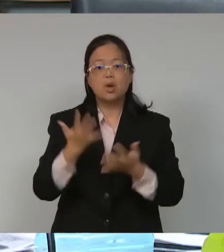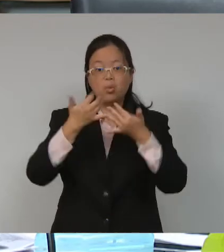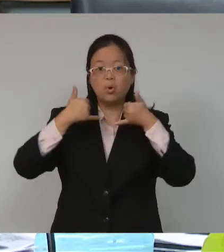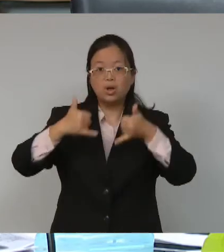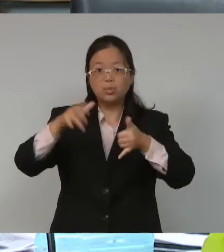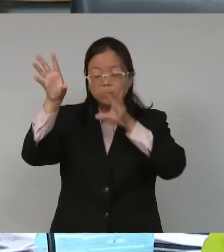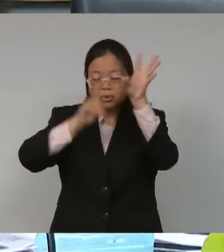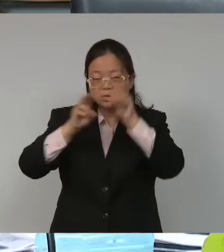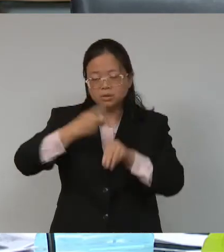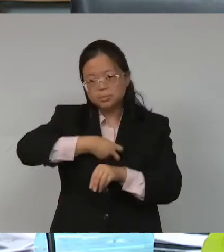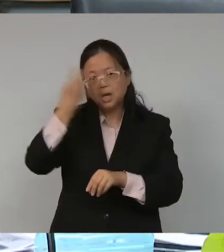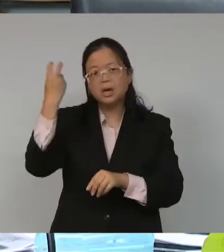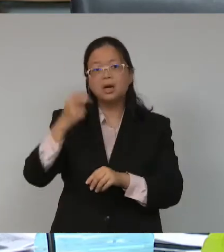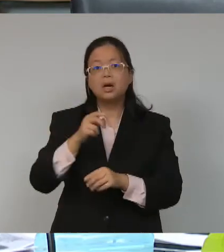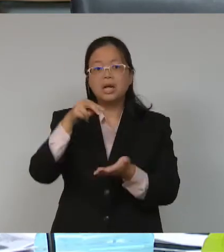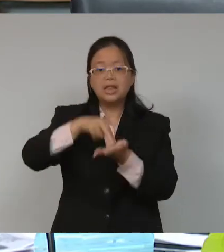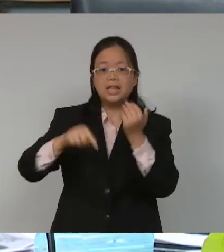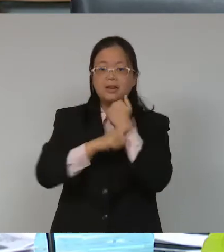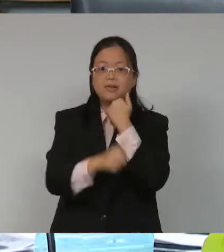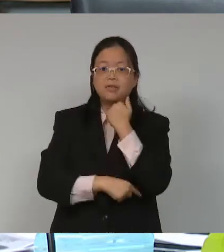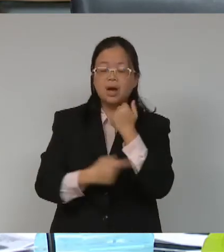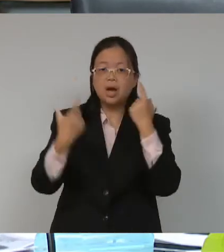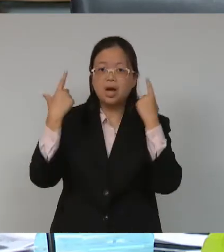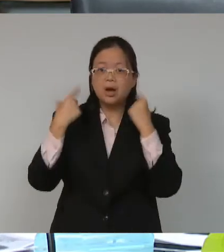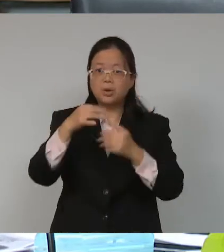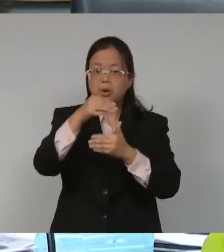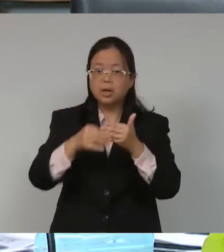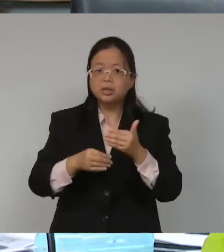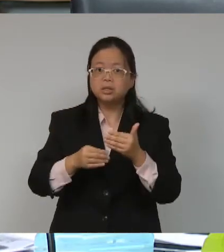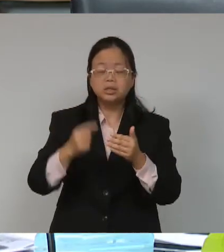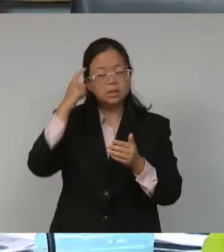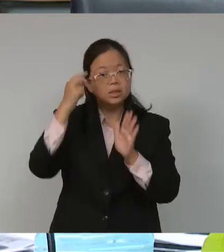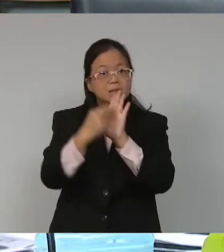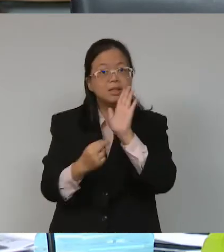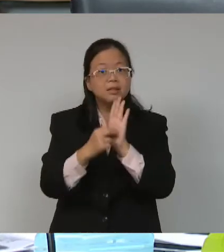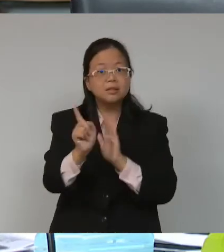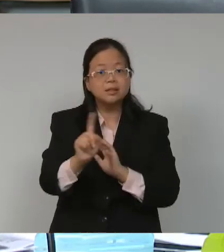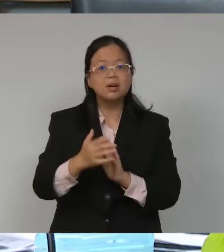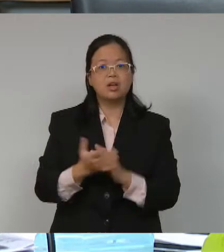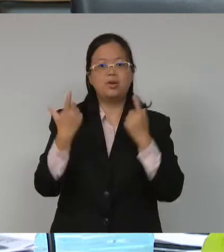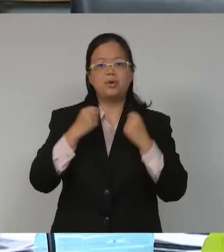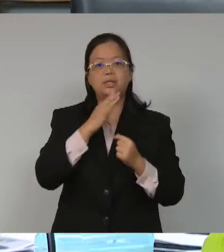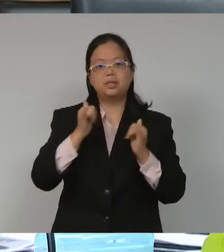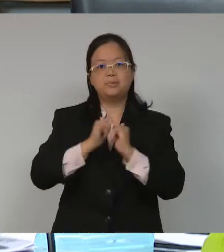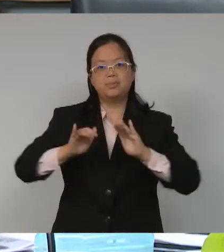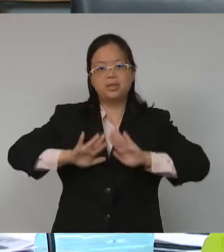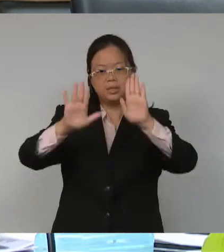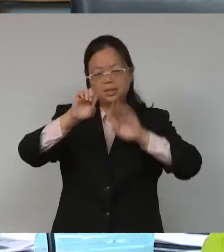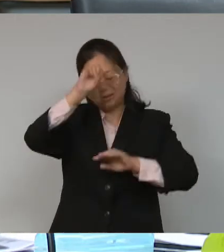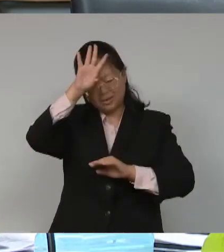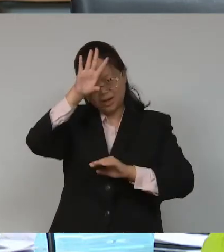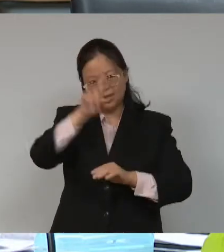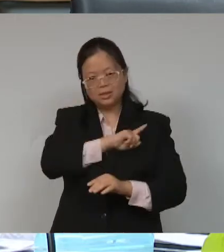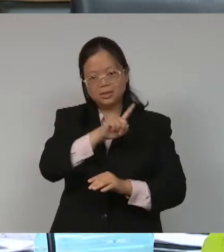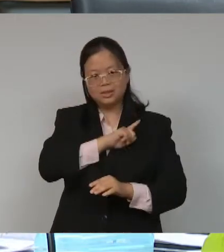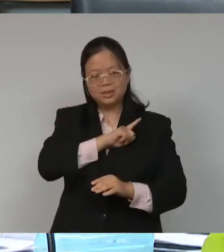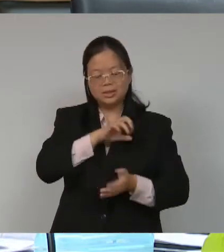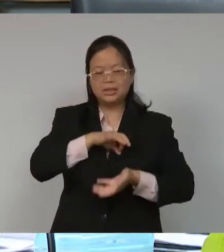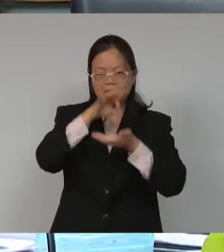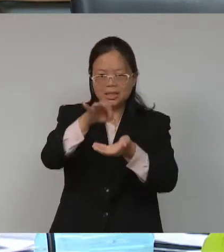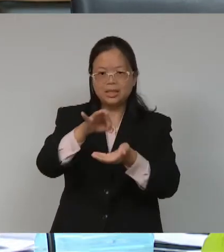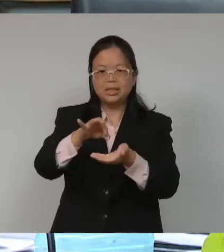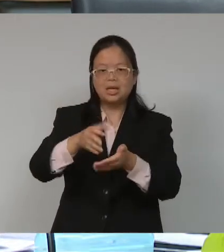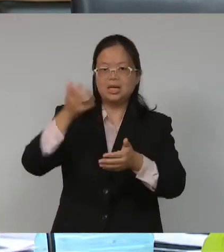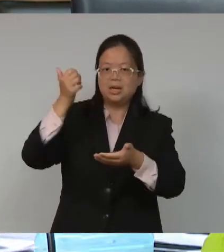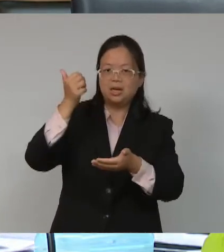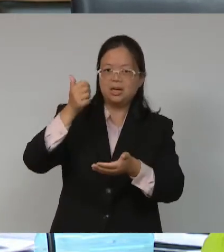料写啊，立法理由是照民进党团的这个提案啊建议通过的。所以因此这个草